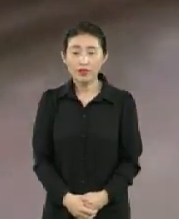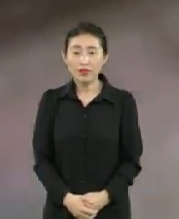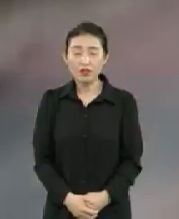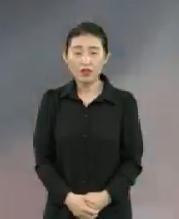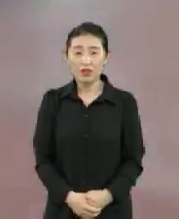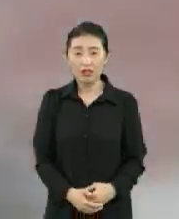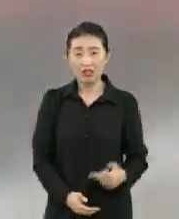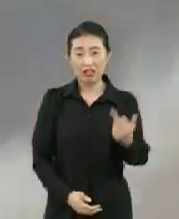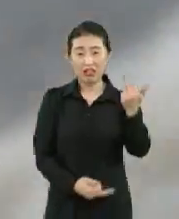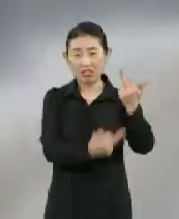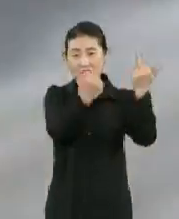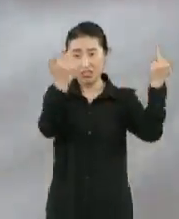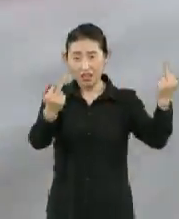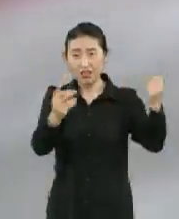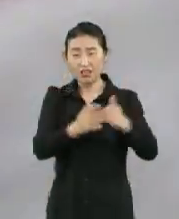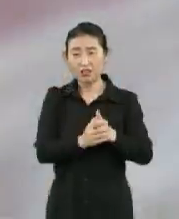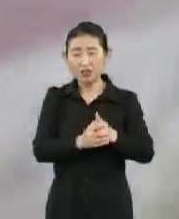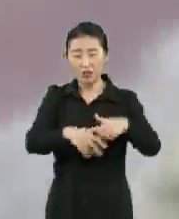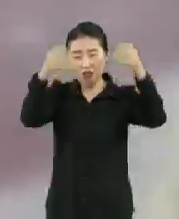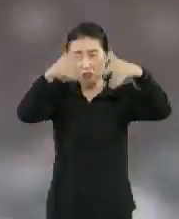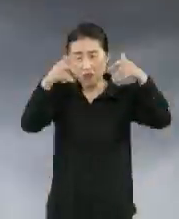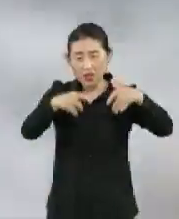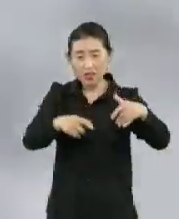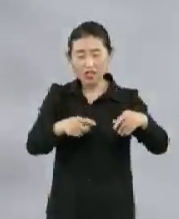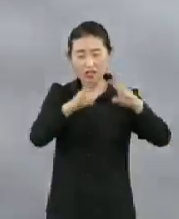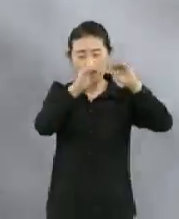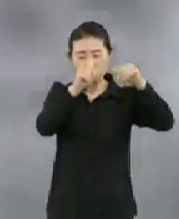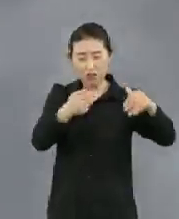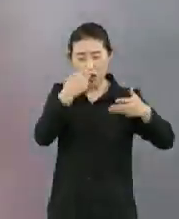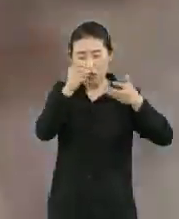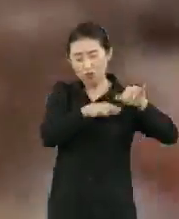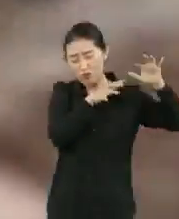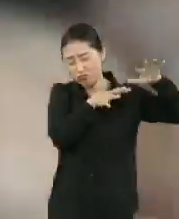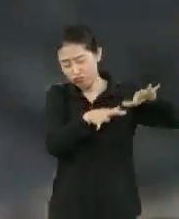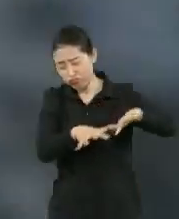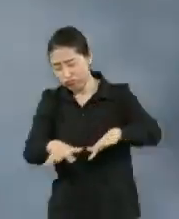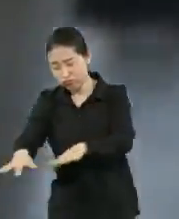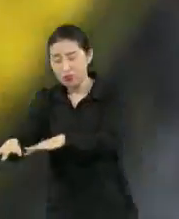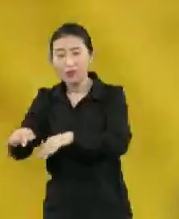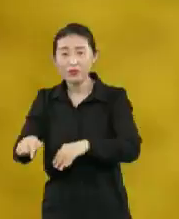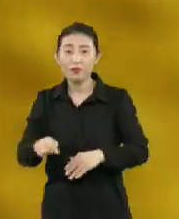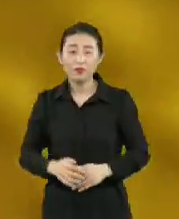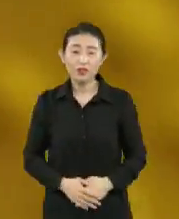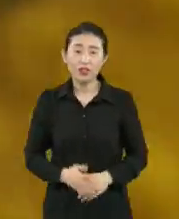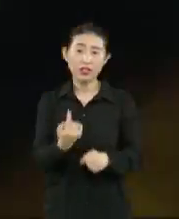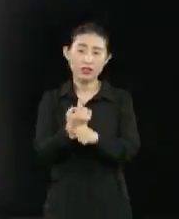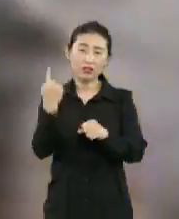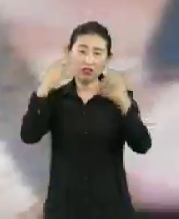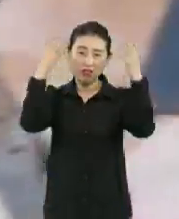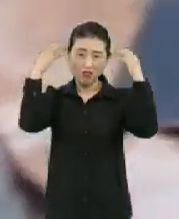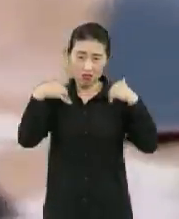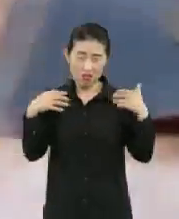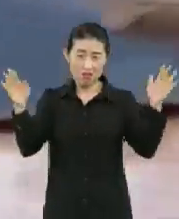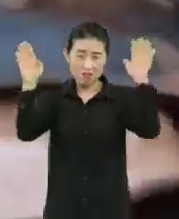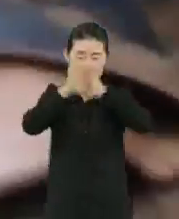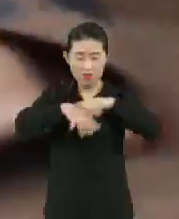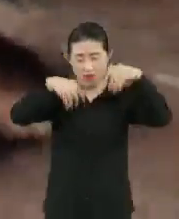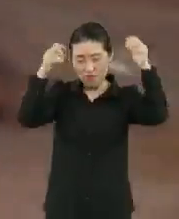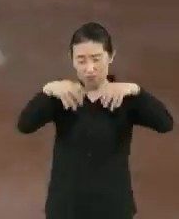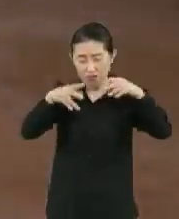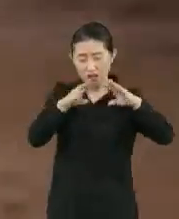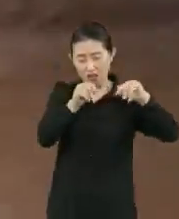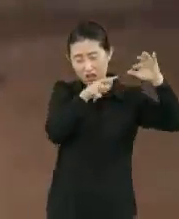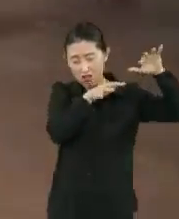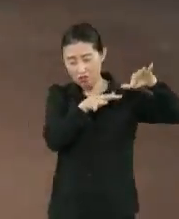흙가바위가 쓸려 내려오고 산에서 쏟아지는 빗물까지 더해지며 도로는 아수라장이 됐습니다. 지난해 여름 밤사이 내린 비로 토사가